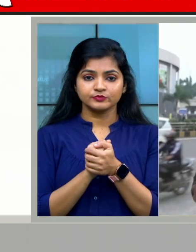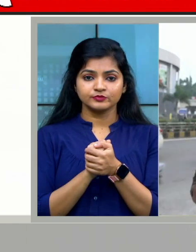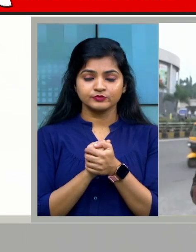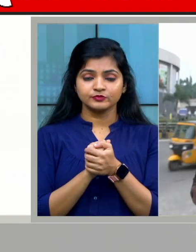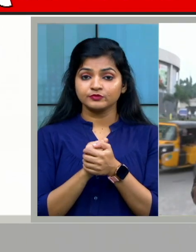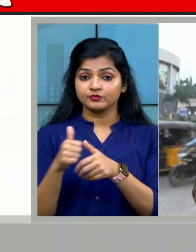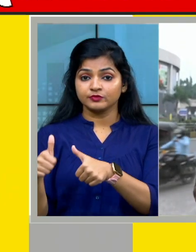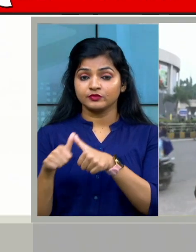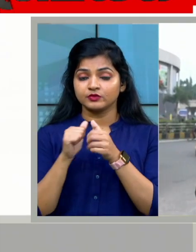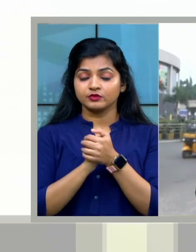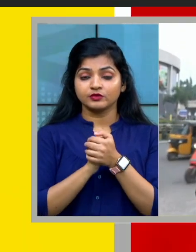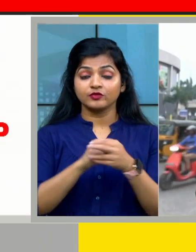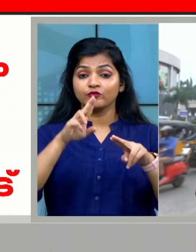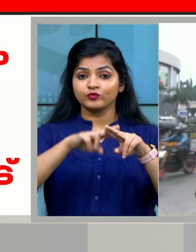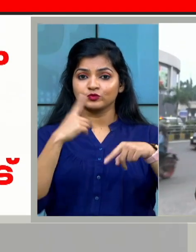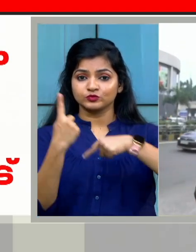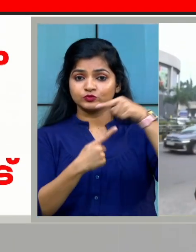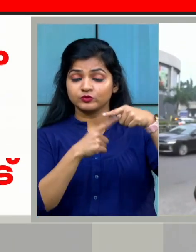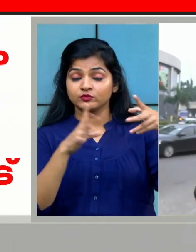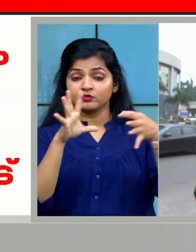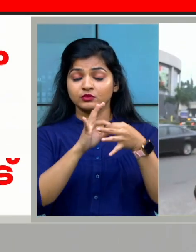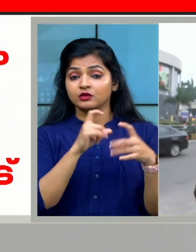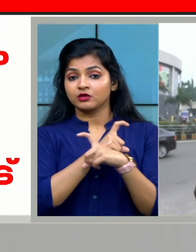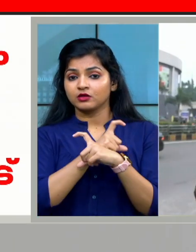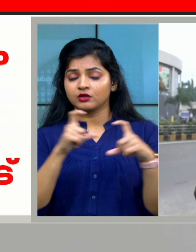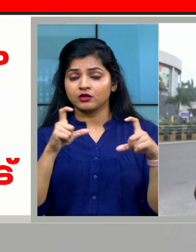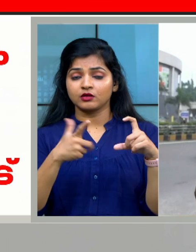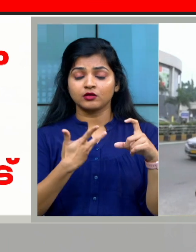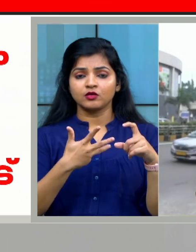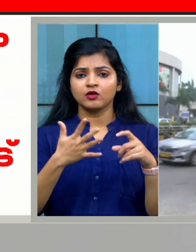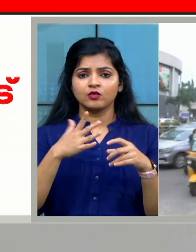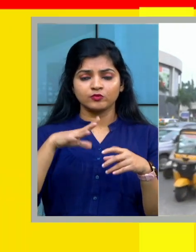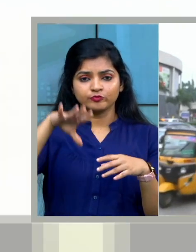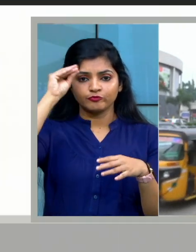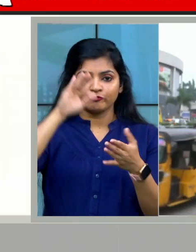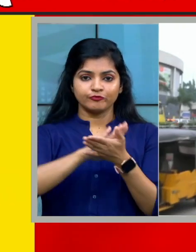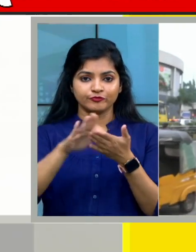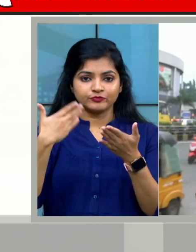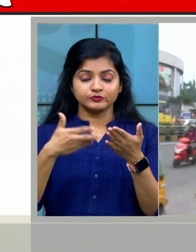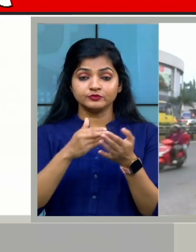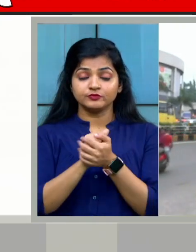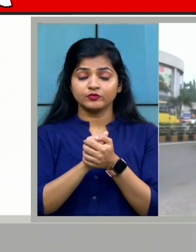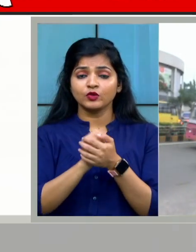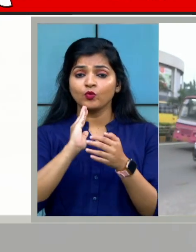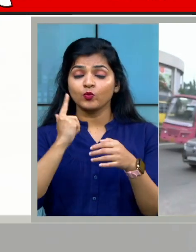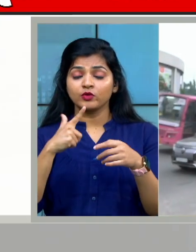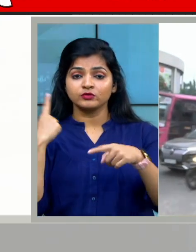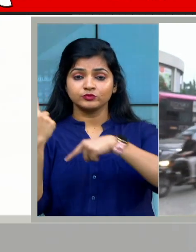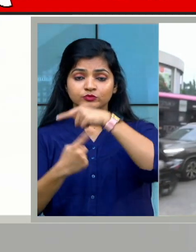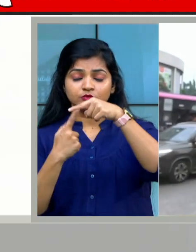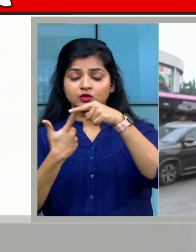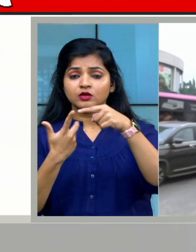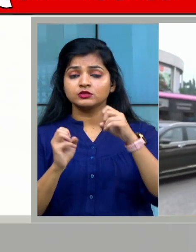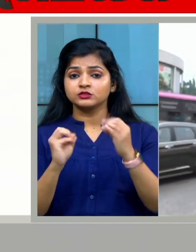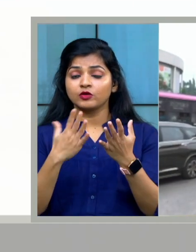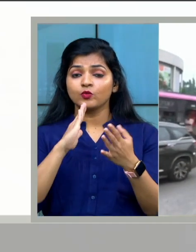റിജിത്ത്, എന്തായാലും ഫിൻജാൽ ചുഴലിക്കാറ്റുമായി ബന്ധപ്പെട്ട് കൃത്യമായിട്ടുള്ളൊരു ഇമേജ് ലഭിച്ചിരിക്കുന്നു എന്ന് വേണം പറയാൻ. കാരണം ഇത് എപ്പോൾ ഒരു ന്യൂനമർദ്ദം എപ്പോൾ ചുഴലിക്കാറ്റായി മാറും